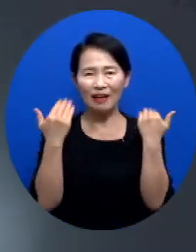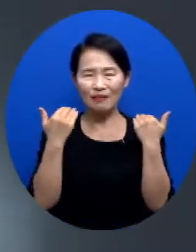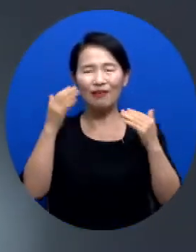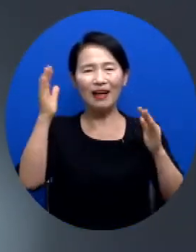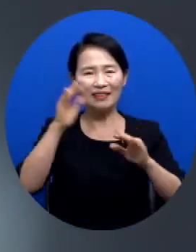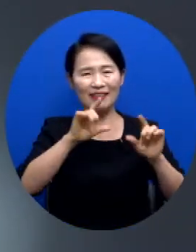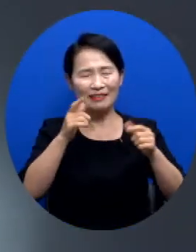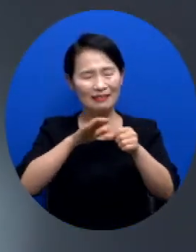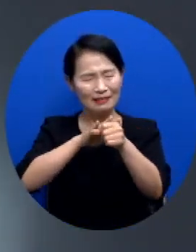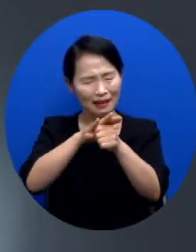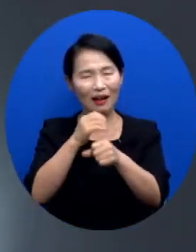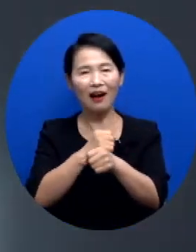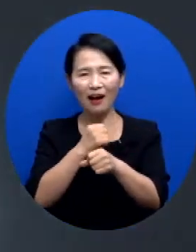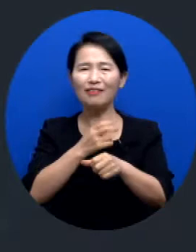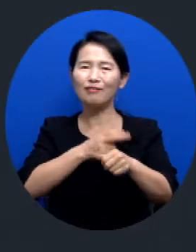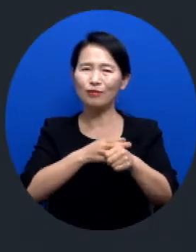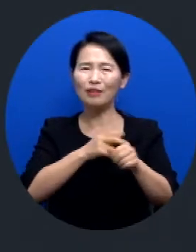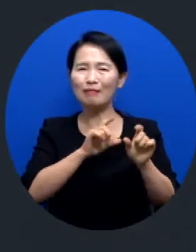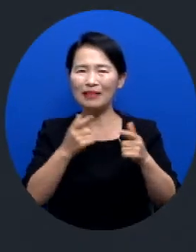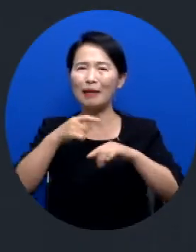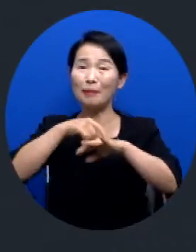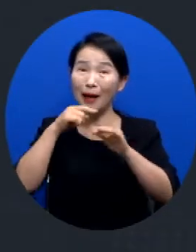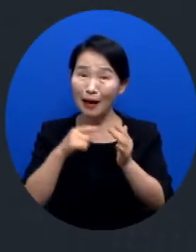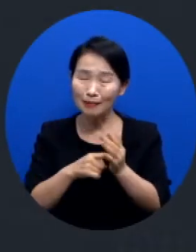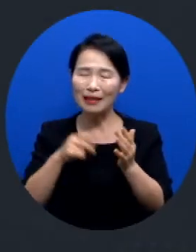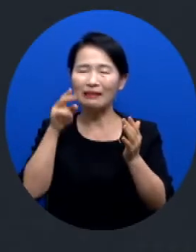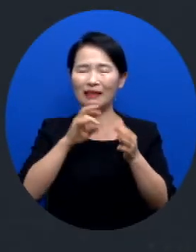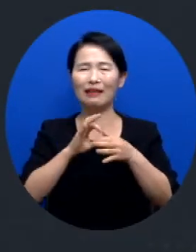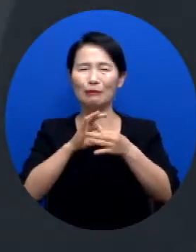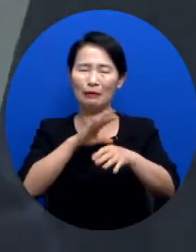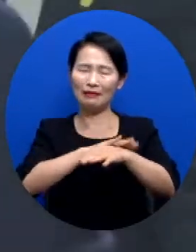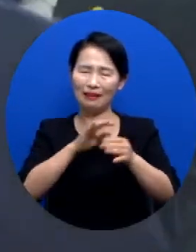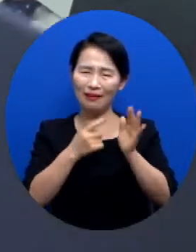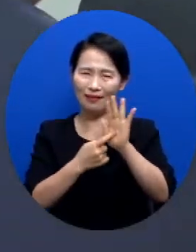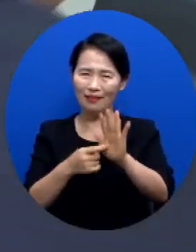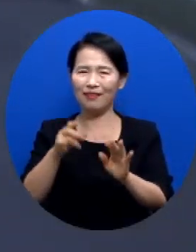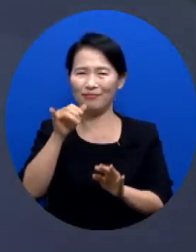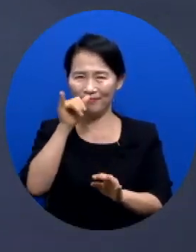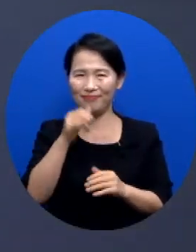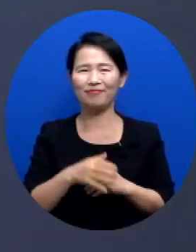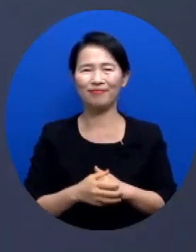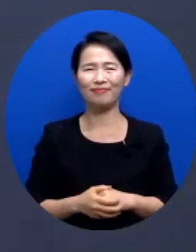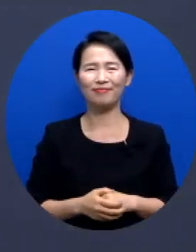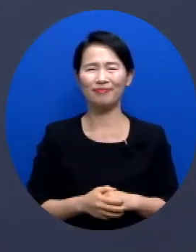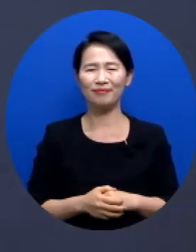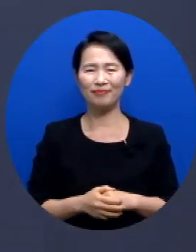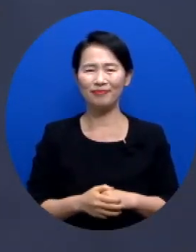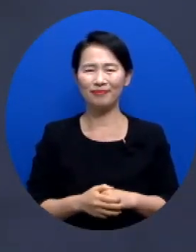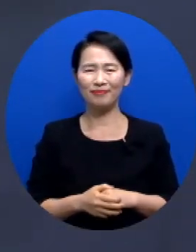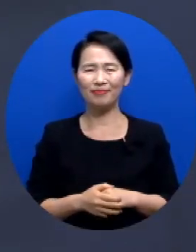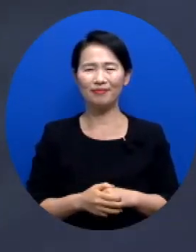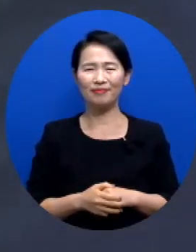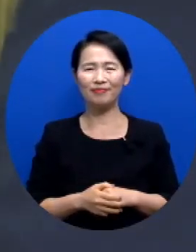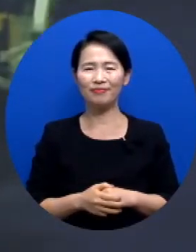사랑하는 교수진들의 마음이 찬양을 통해 전해지고 있습니다. CTS 뉴스 이현지입니다.